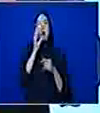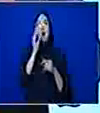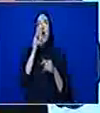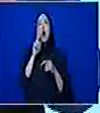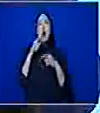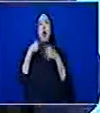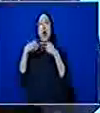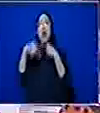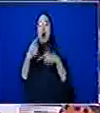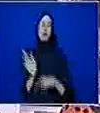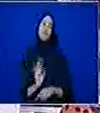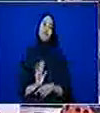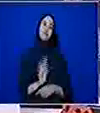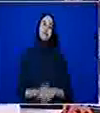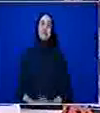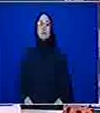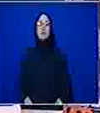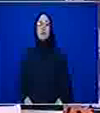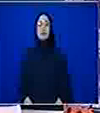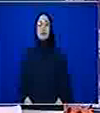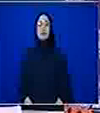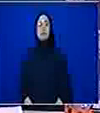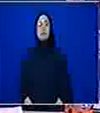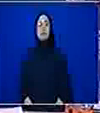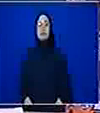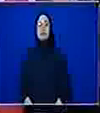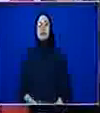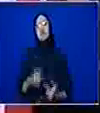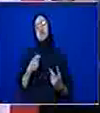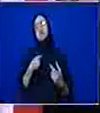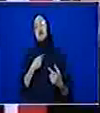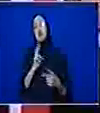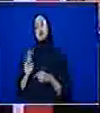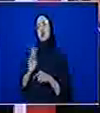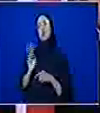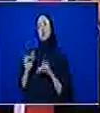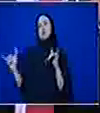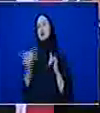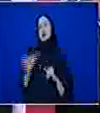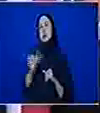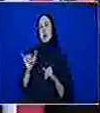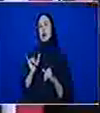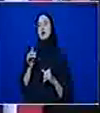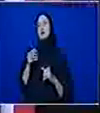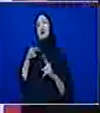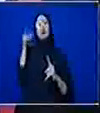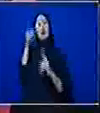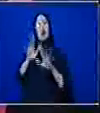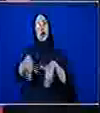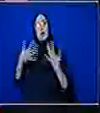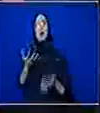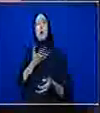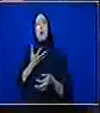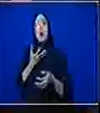Okay. Ya. Baik, masih ada Pak waktunya. Saya kira dalam hal ini kita sama, kita ingin memberantas pencemaran lingkungan. Kan begitu,